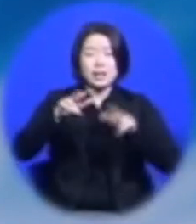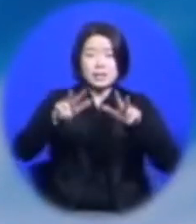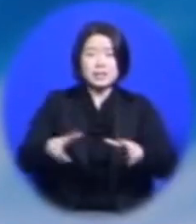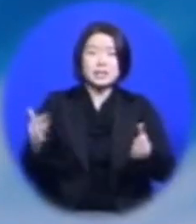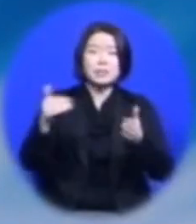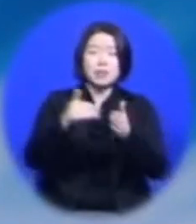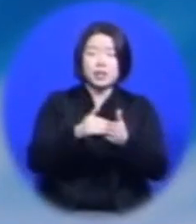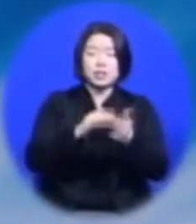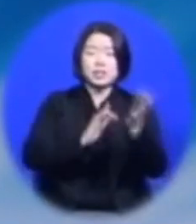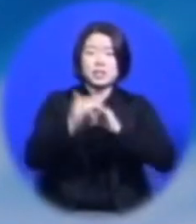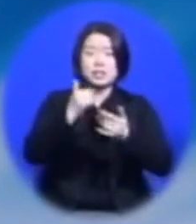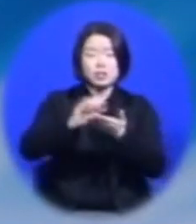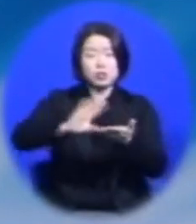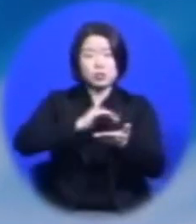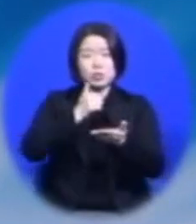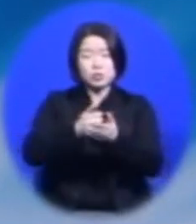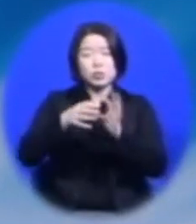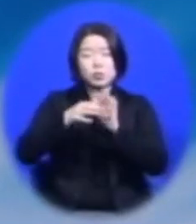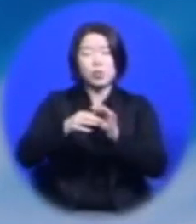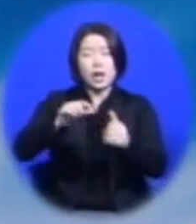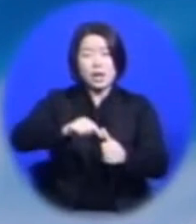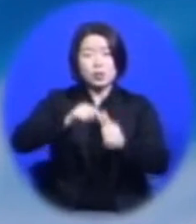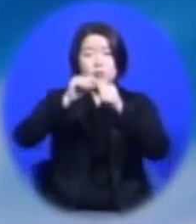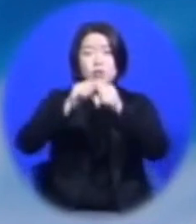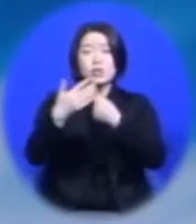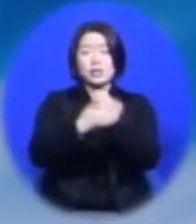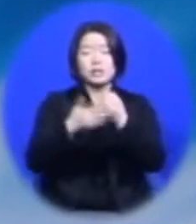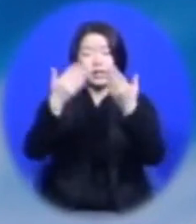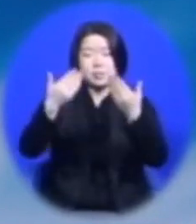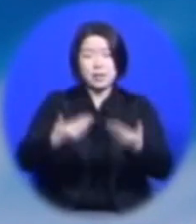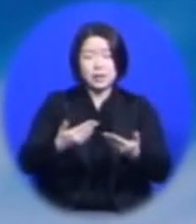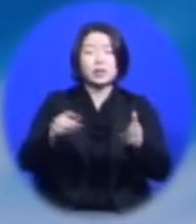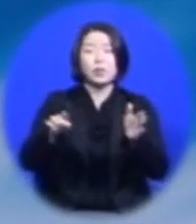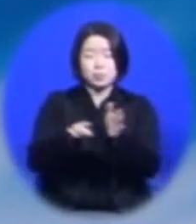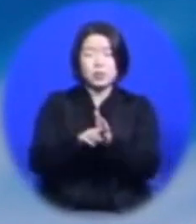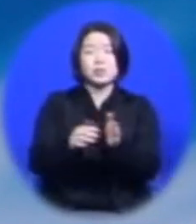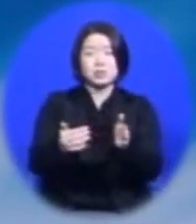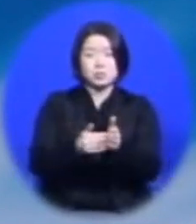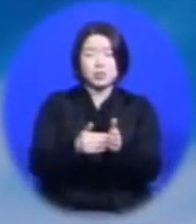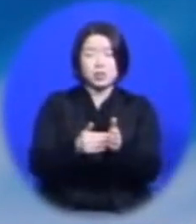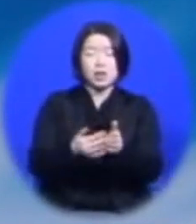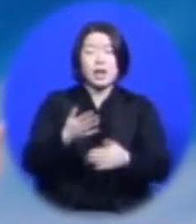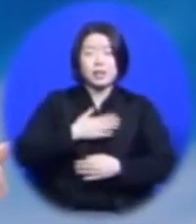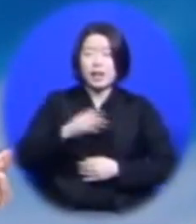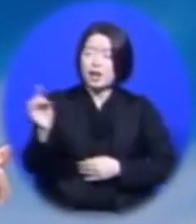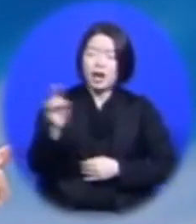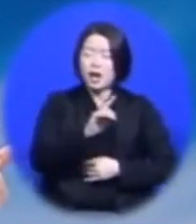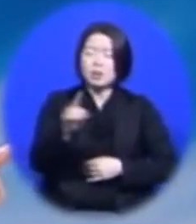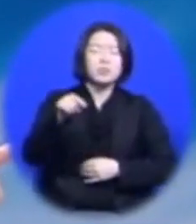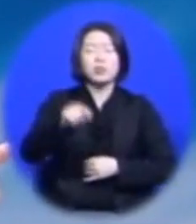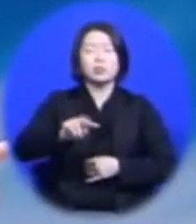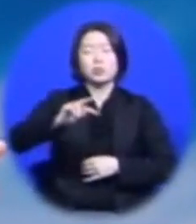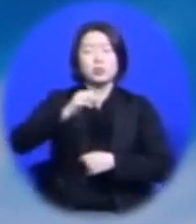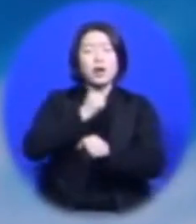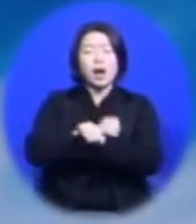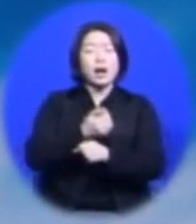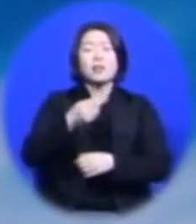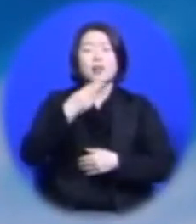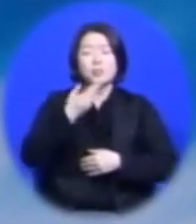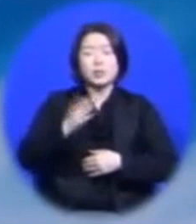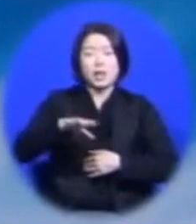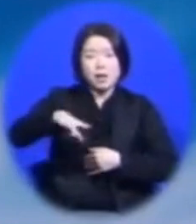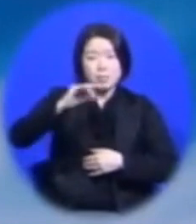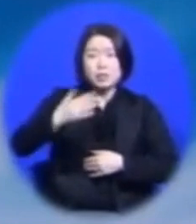지금까지 예수 그리스도를 통한 구원의 은혜를 받았다고 믿었습니다. 나는 아무것도 한 것이 없는데 먼저